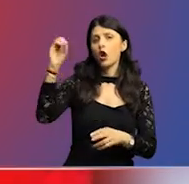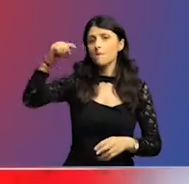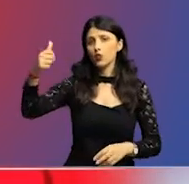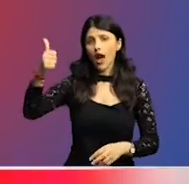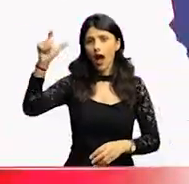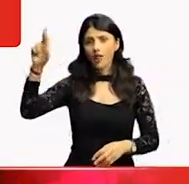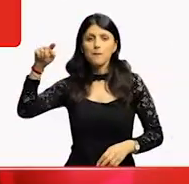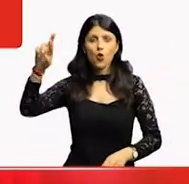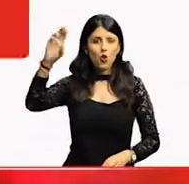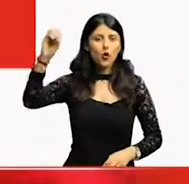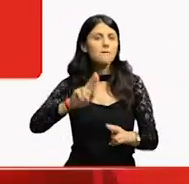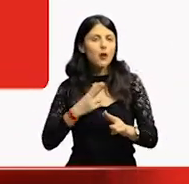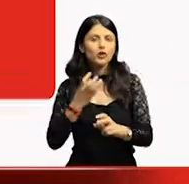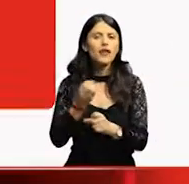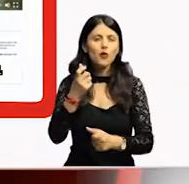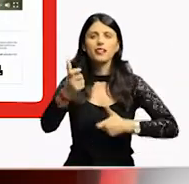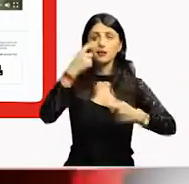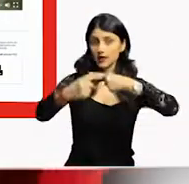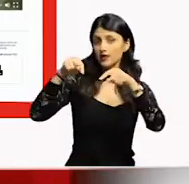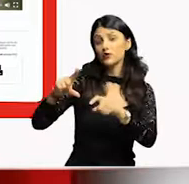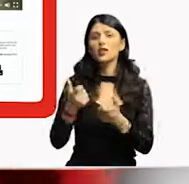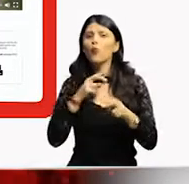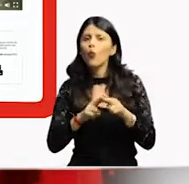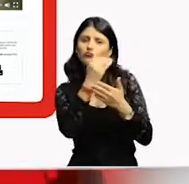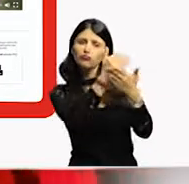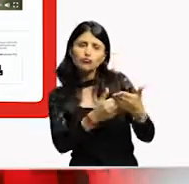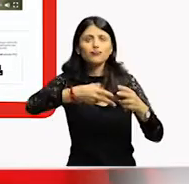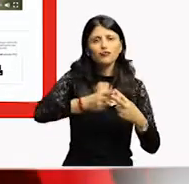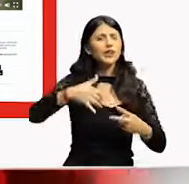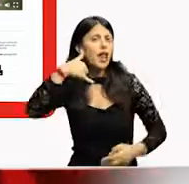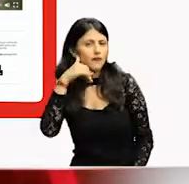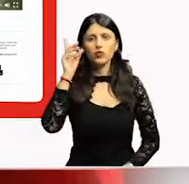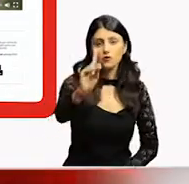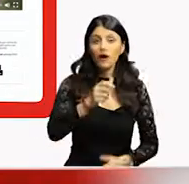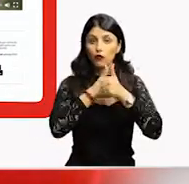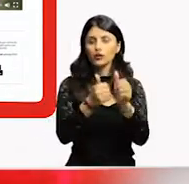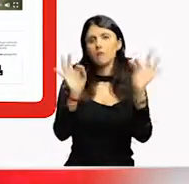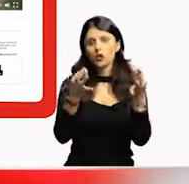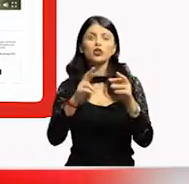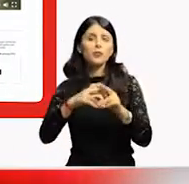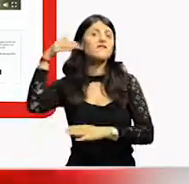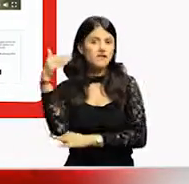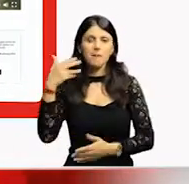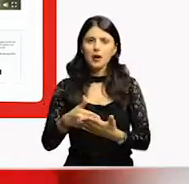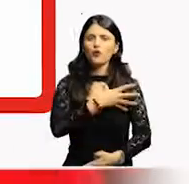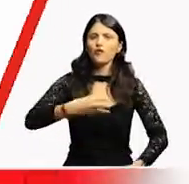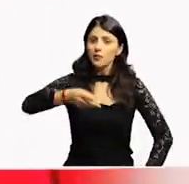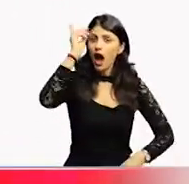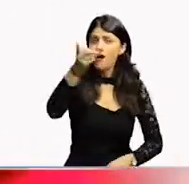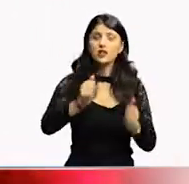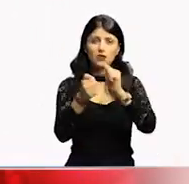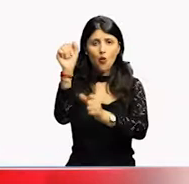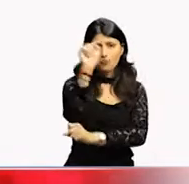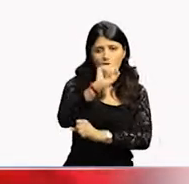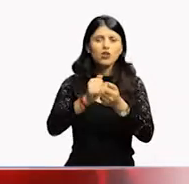Capul Câmpului, Berchișești, Păltinoasa, Pârteștii de Jos, Comănești, Gura Humorului, Frasin, Cacica, Mănăstirea Humorului și Vama.